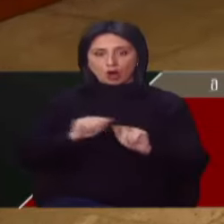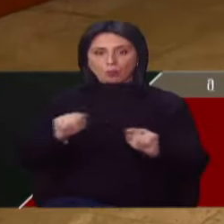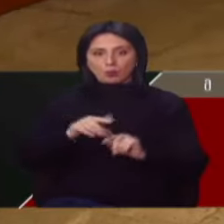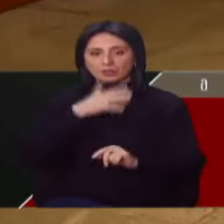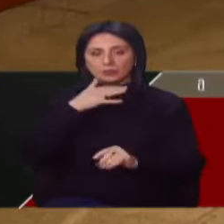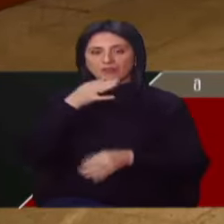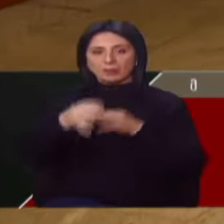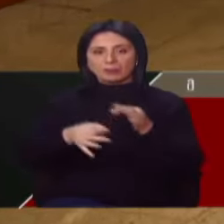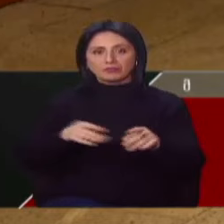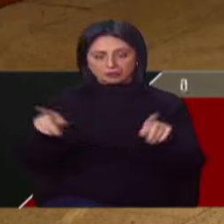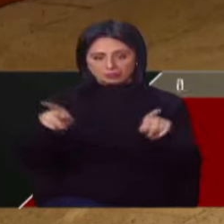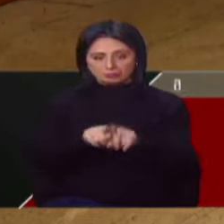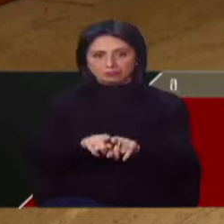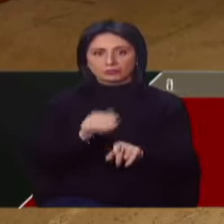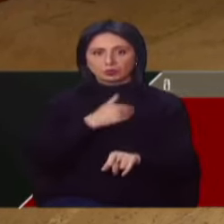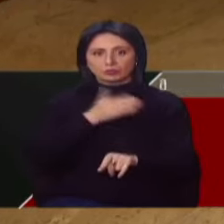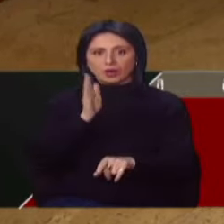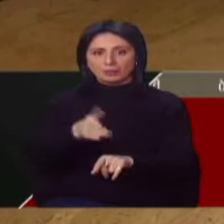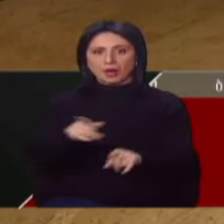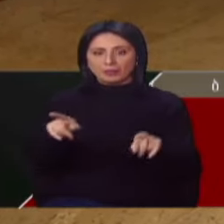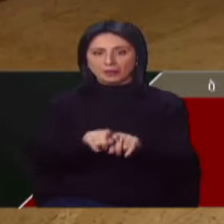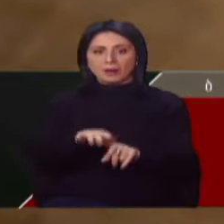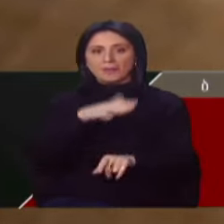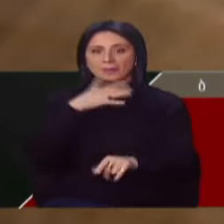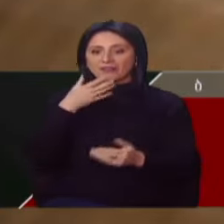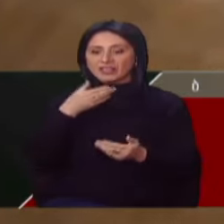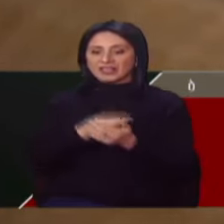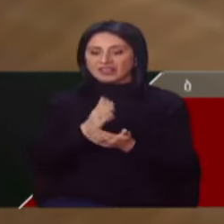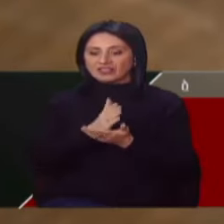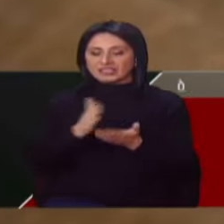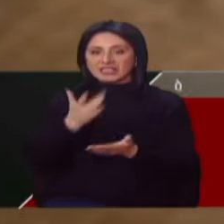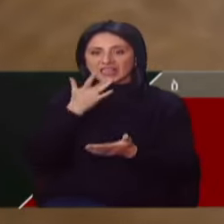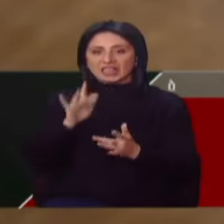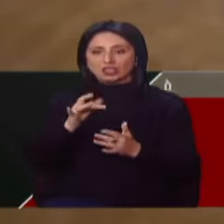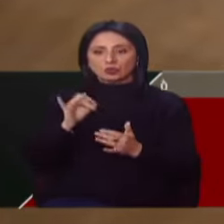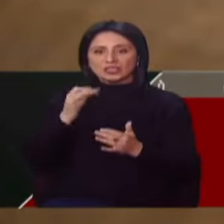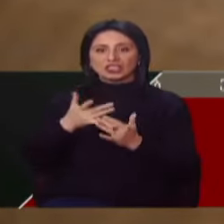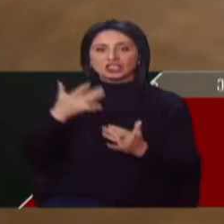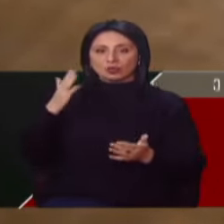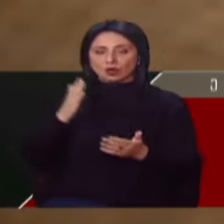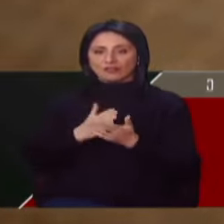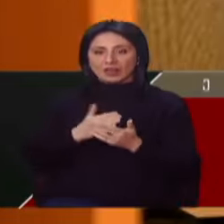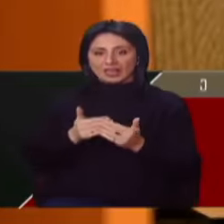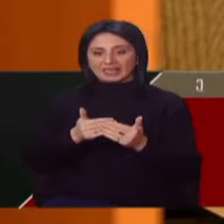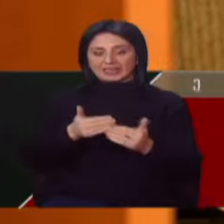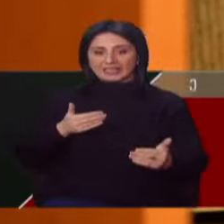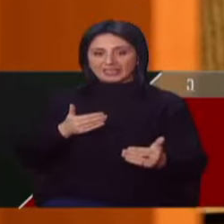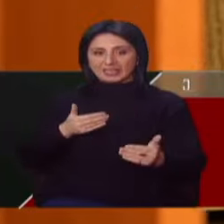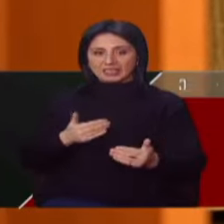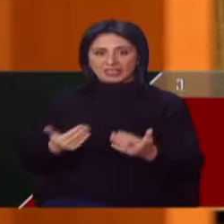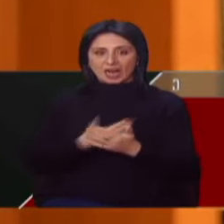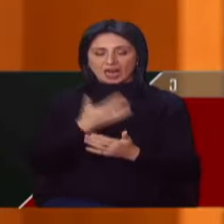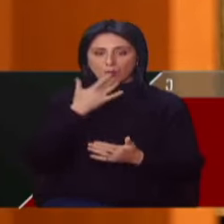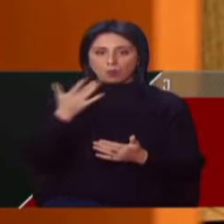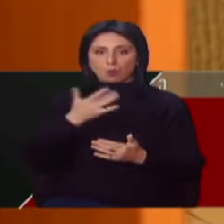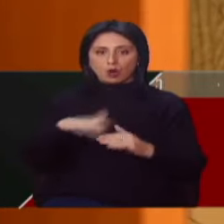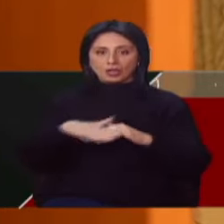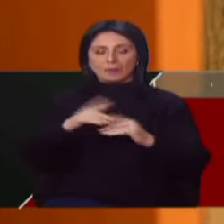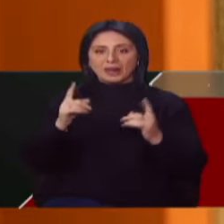ბევრი პასუხობს ასეთივე სურვილით. Მათ შორის ბევრს თავისი წილი ნაციონალური წარსული აქვს, რომლისგან დისტანცირებასაც ახალი